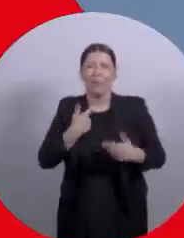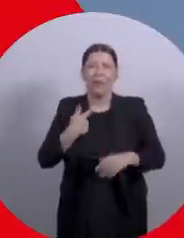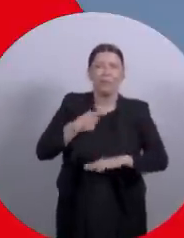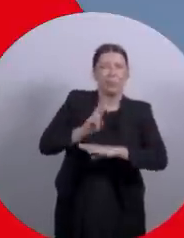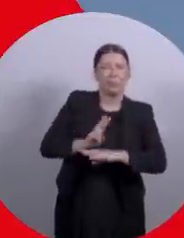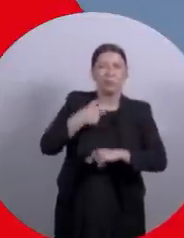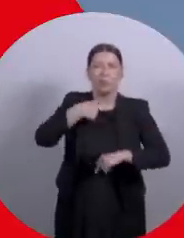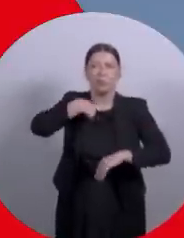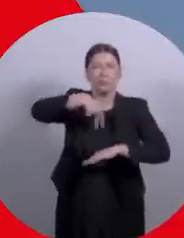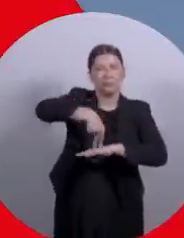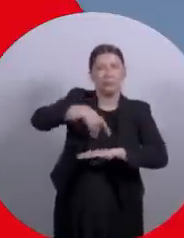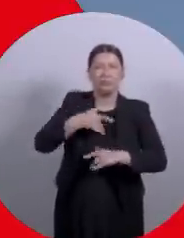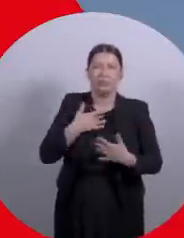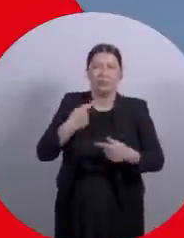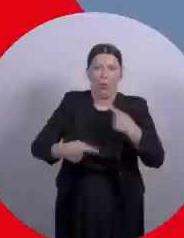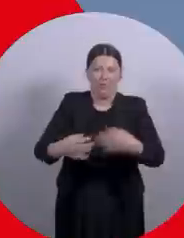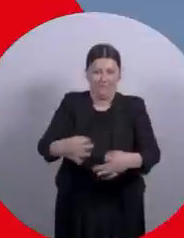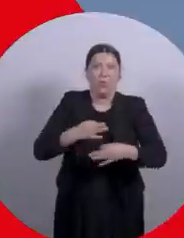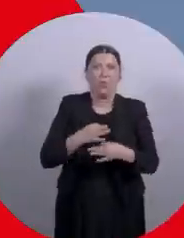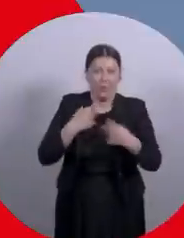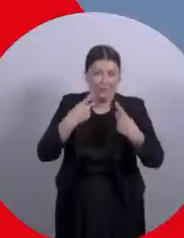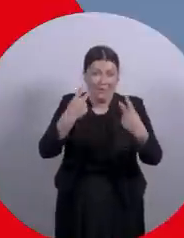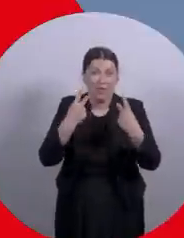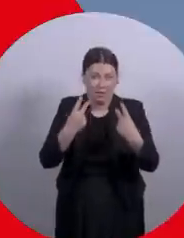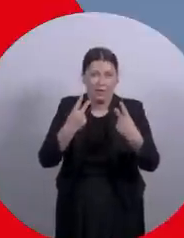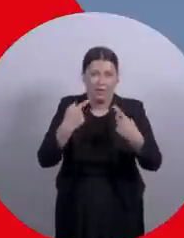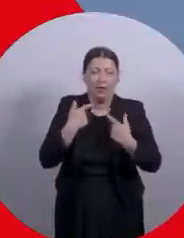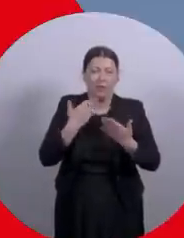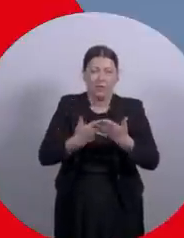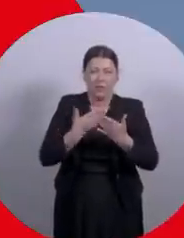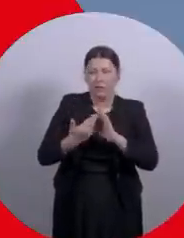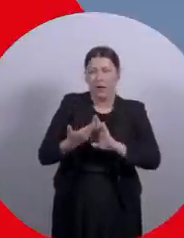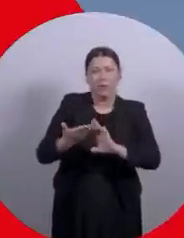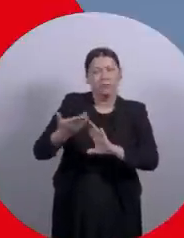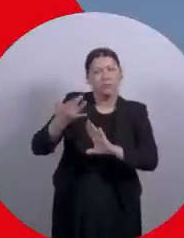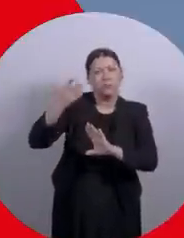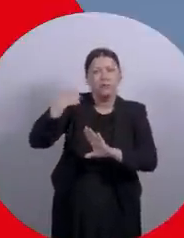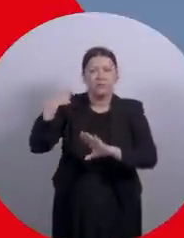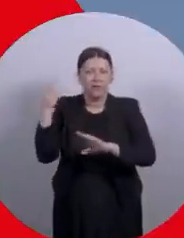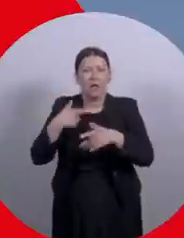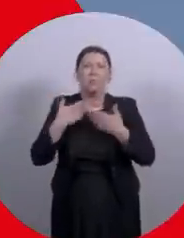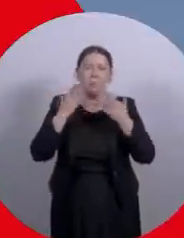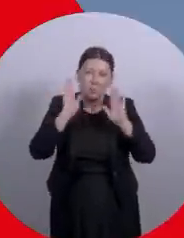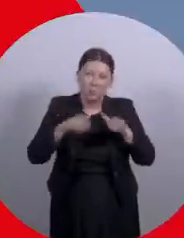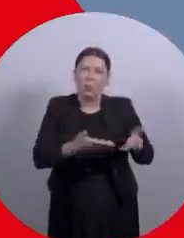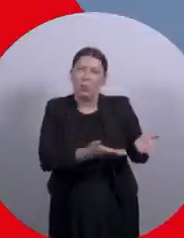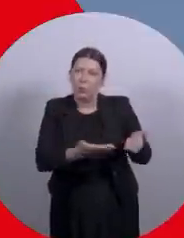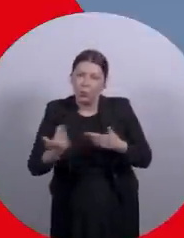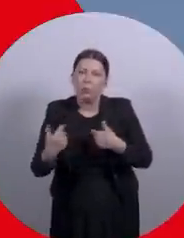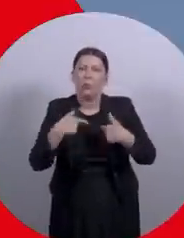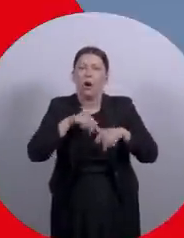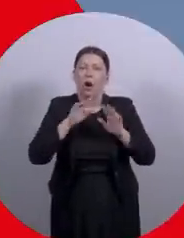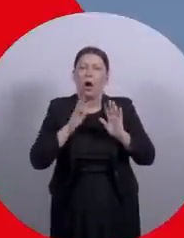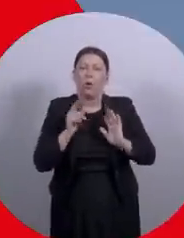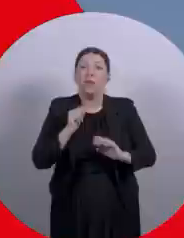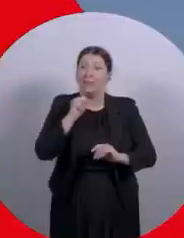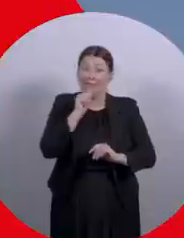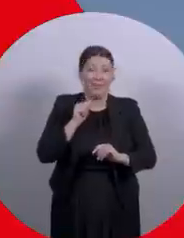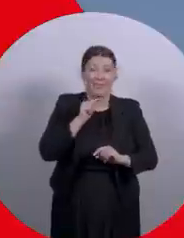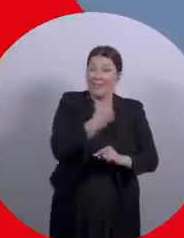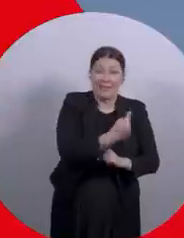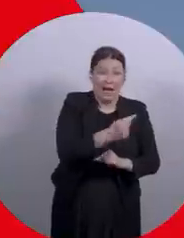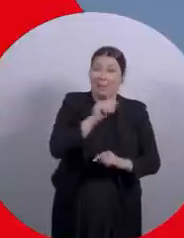und wir haben Ihnen dafür in der Vergangenheit die Tür geöffnet es haben die Freiheitlichen die Tür geöffnet ist